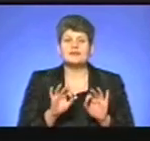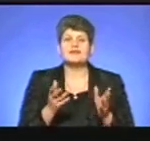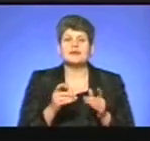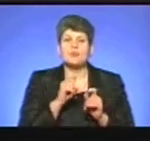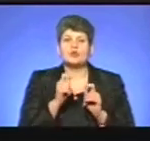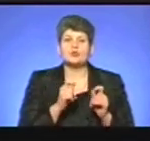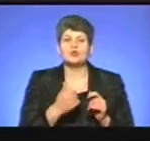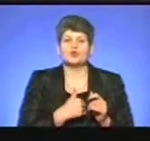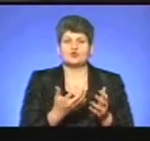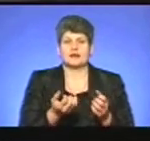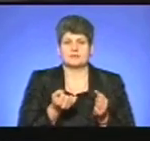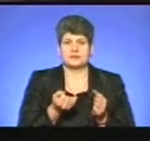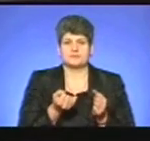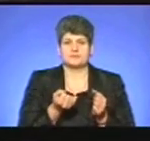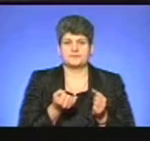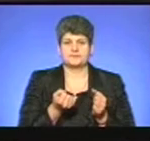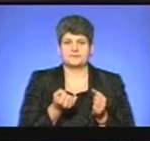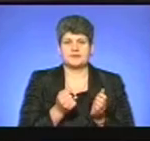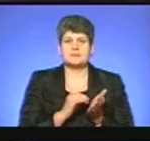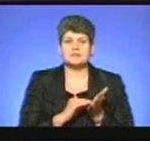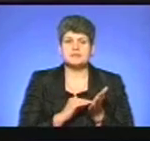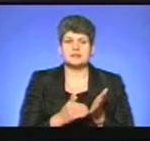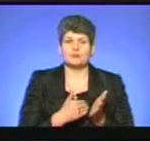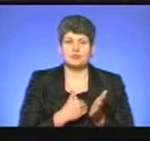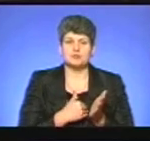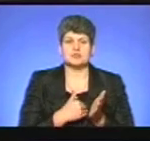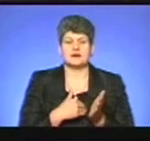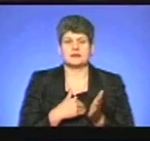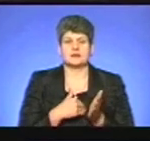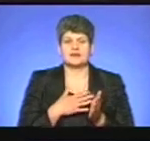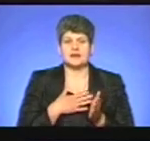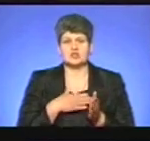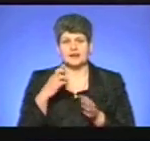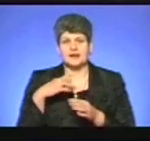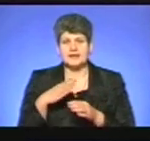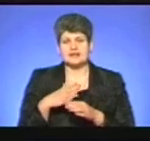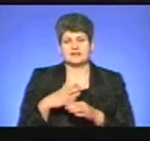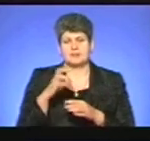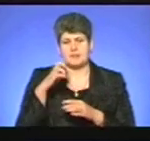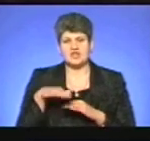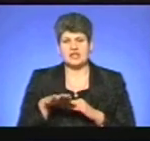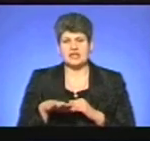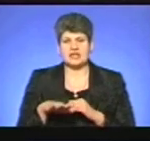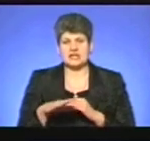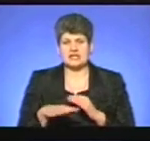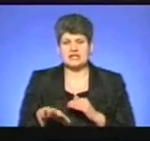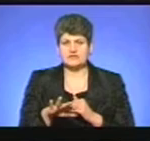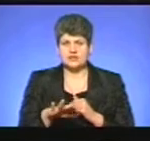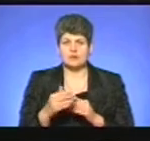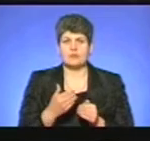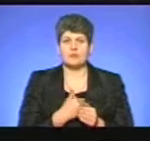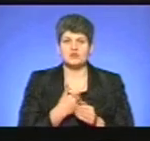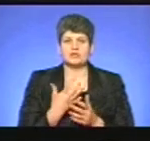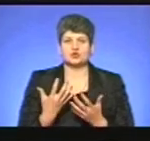подарунки хочуть отримати. Буду писати побажання своїй сім'ї, нашій країні, батьківщині. Буду бажати